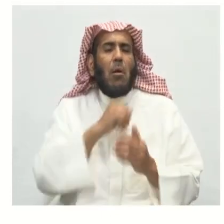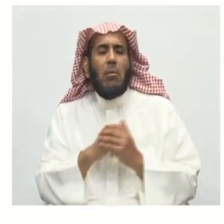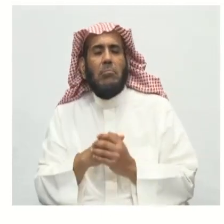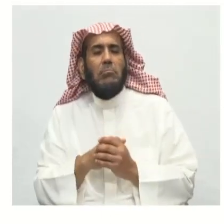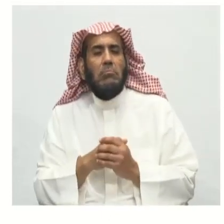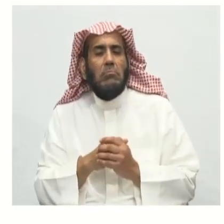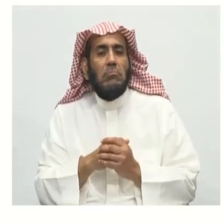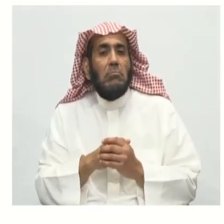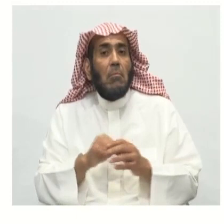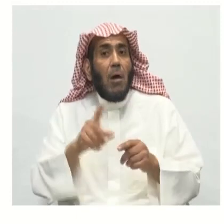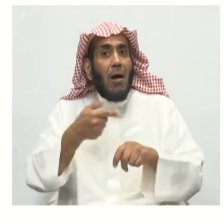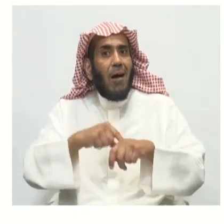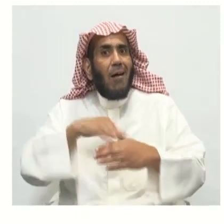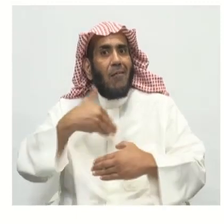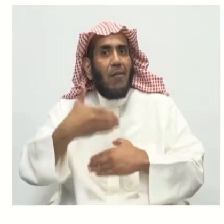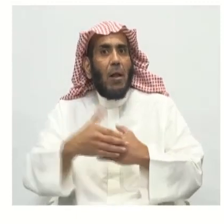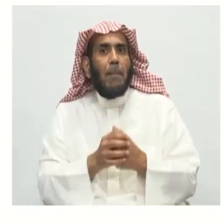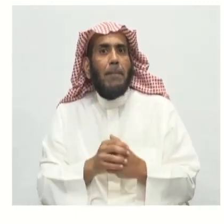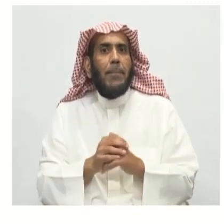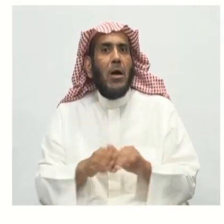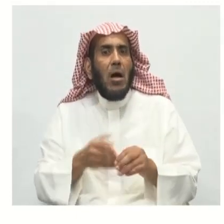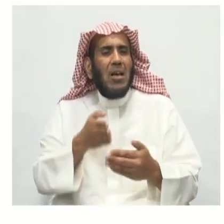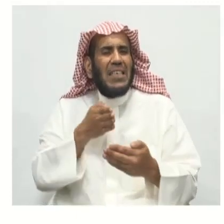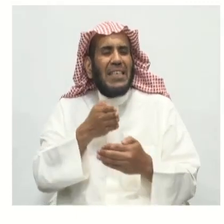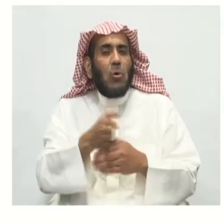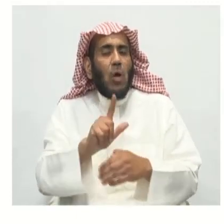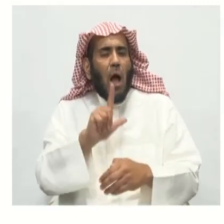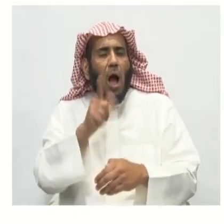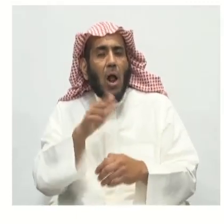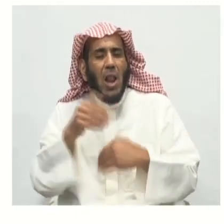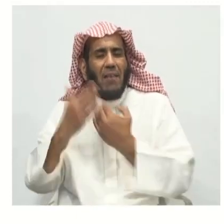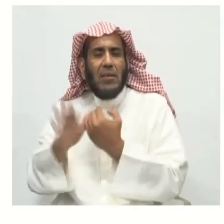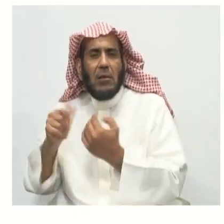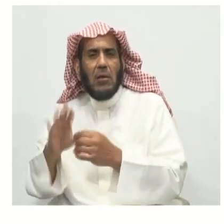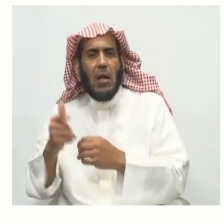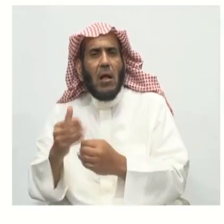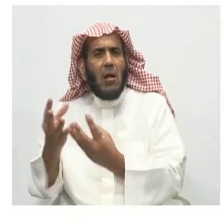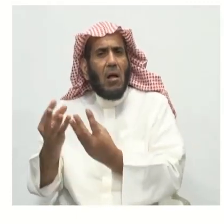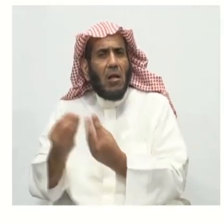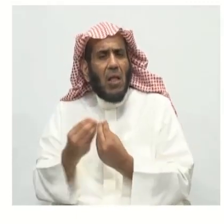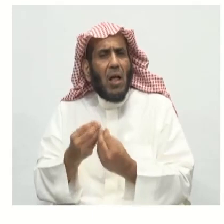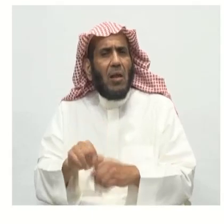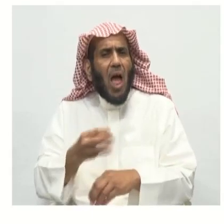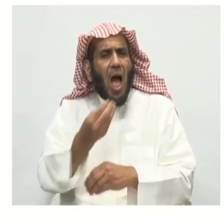سربا فلما جاوزا قال لفتاه اتنا